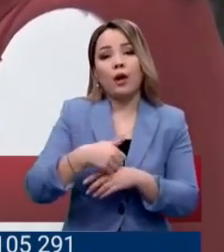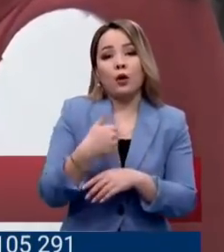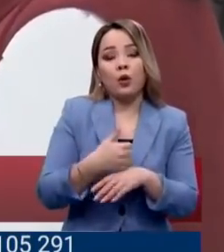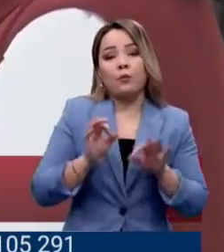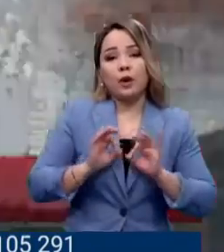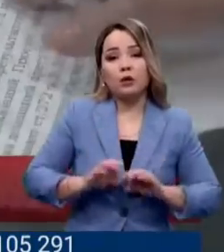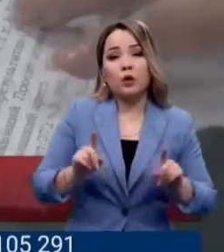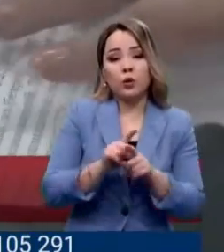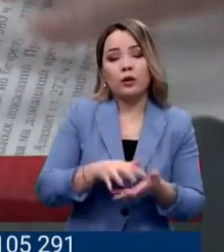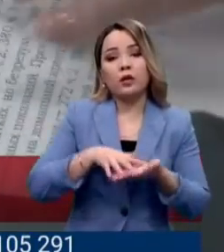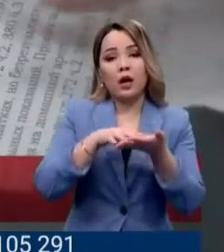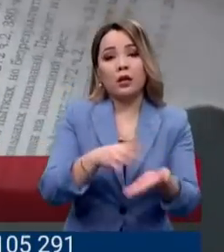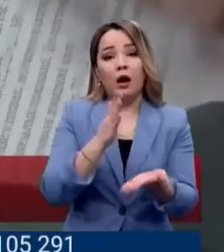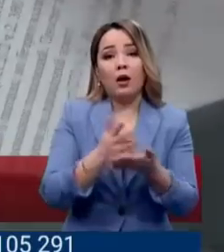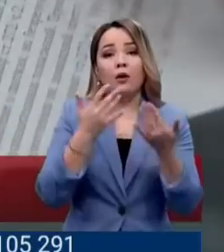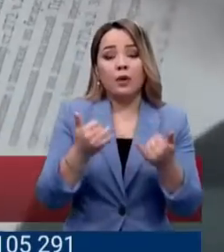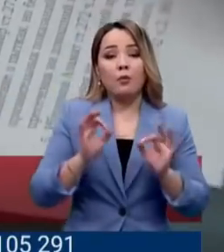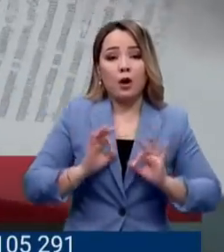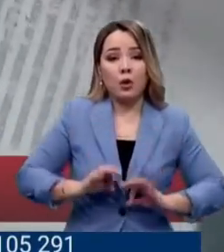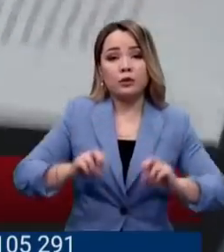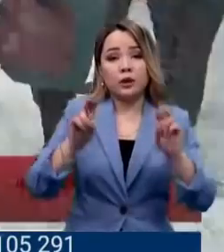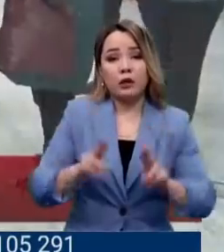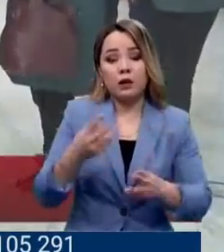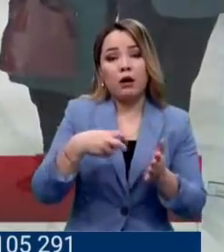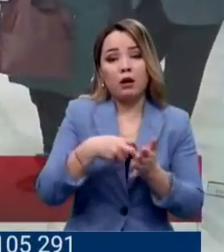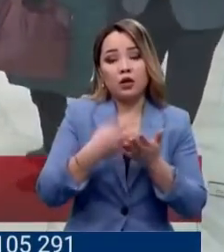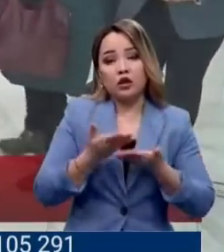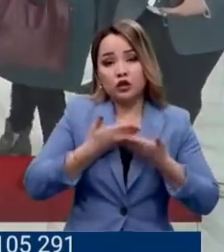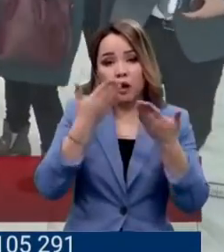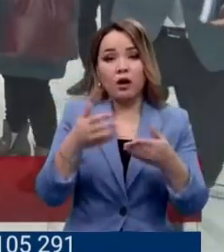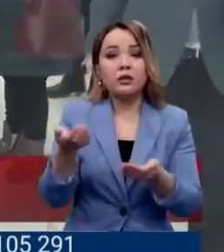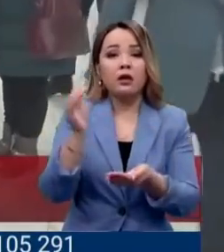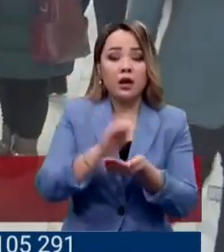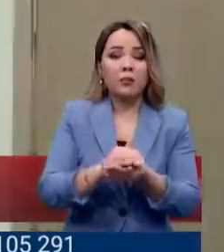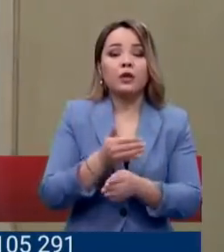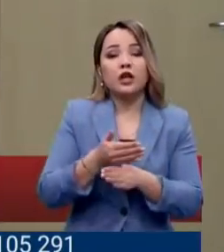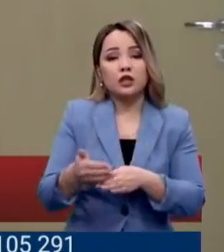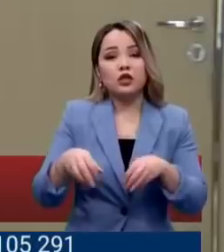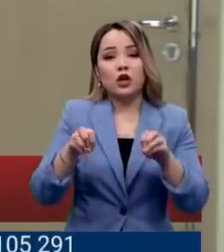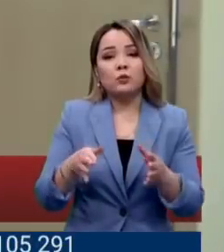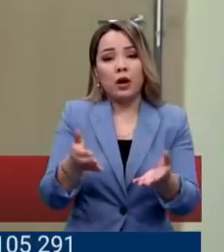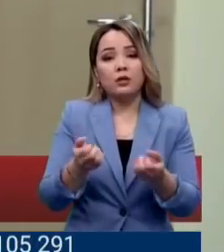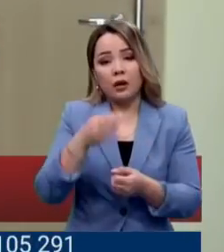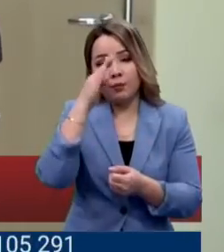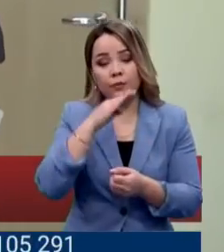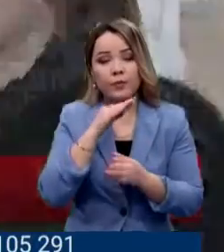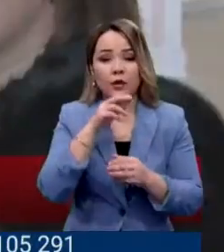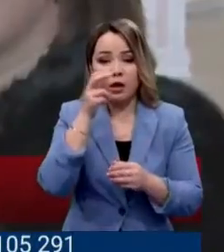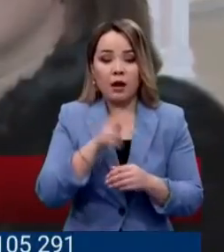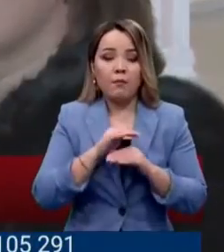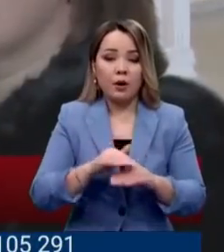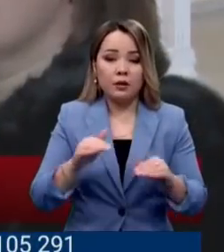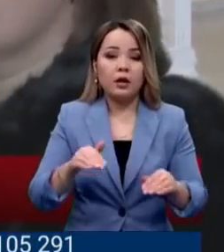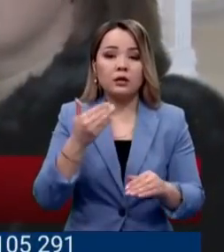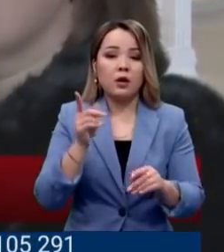прокуратураға өтініш хат жазды. Енді арнайы прокурорлар хатпен танысып, кейінгі шешімдерді қабылдамақ. Ал әкесін сағынған балалар мен